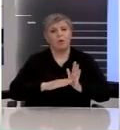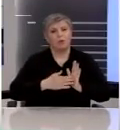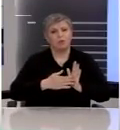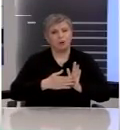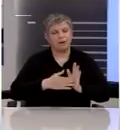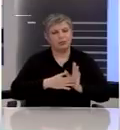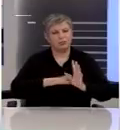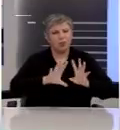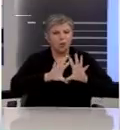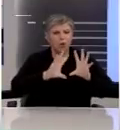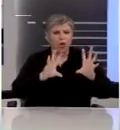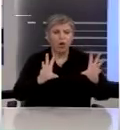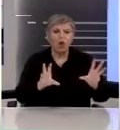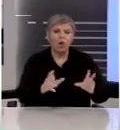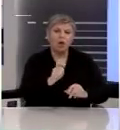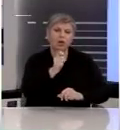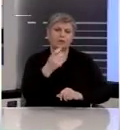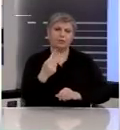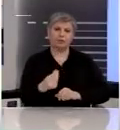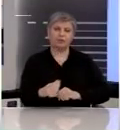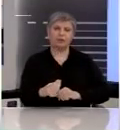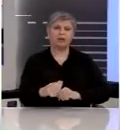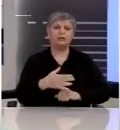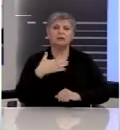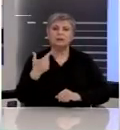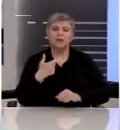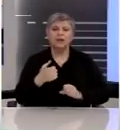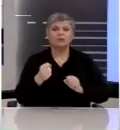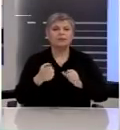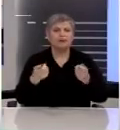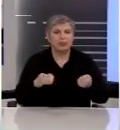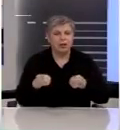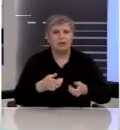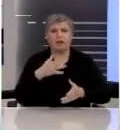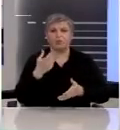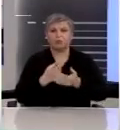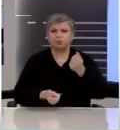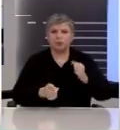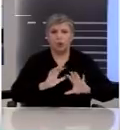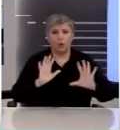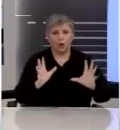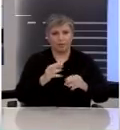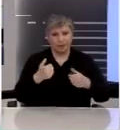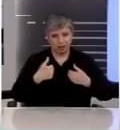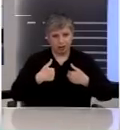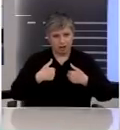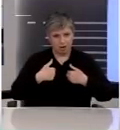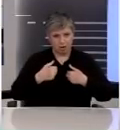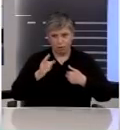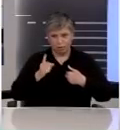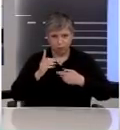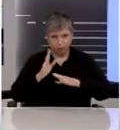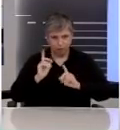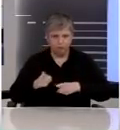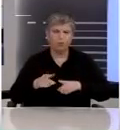τα ζητήματα. Θέσεις, απόψεις, πράξεις και παραλήψεις. Δεν είναι δική μου δουλειά να κρίνω. Όμως πράγματι,